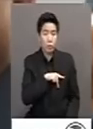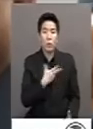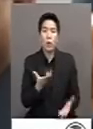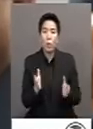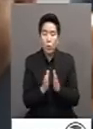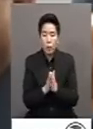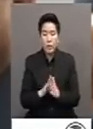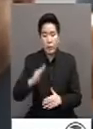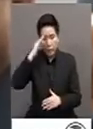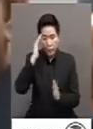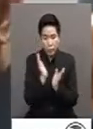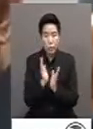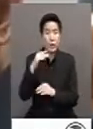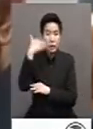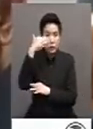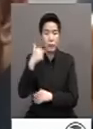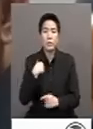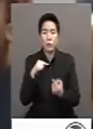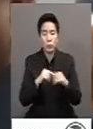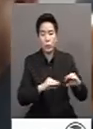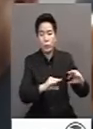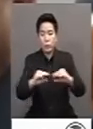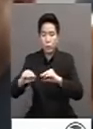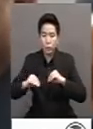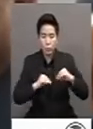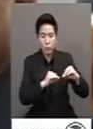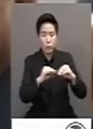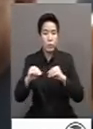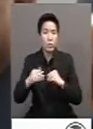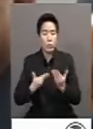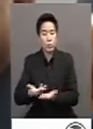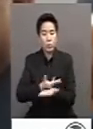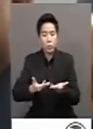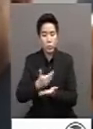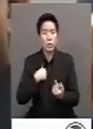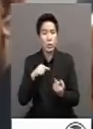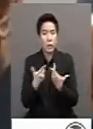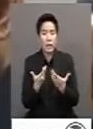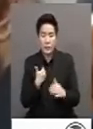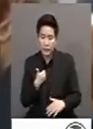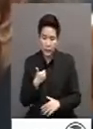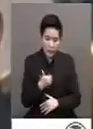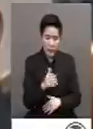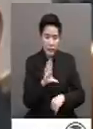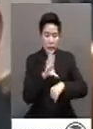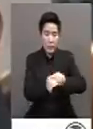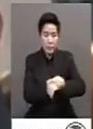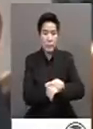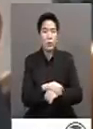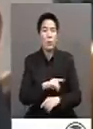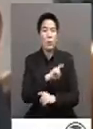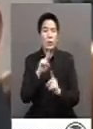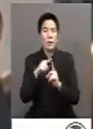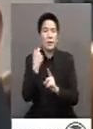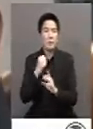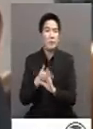สำนักงานตำรวจแห่งชาติได้มีการประชุมหารือกันเบื้องต้นครับโดยจะเข้าดำเนินการกับพระธรรมชโยไม่เกินวันที่